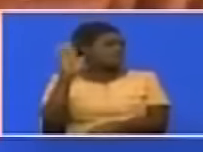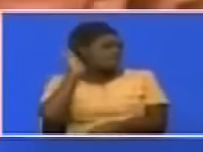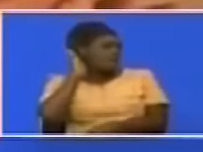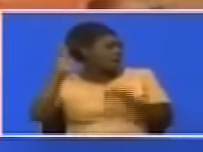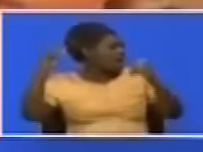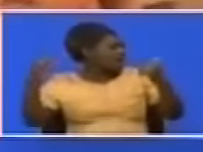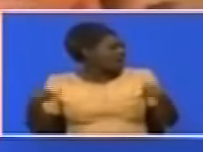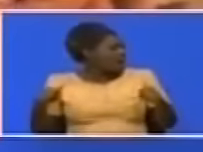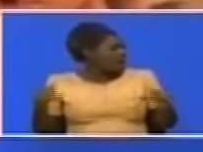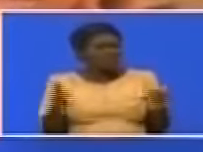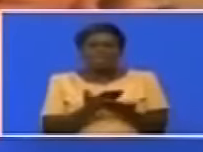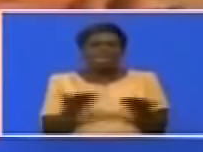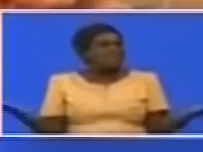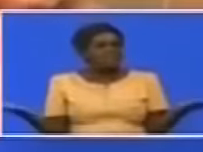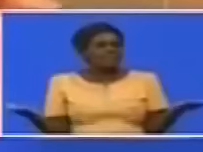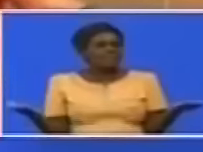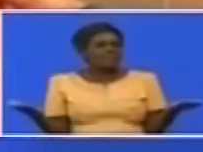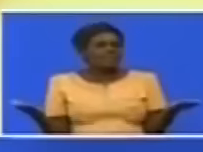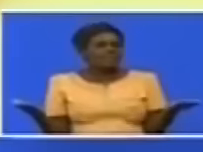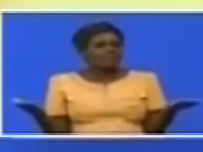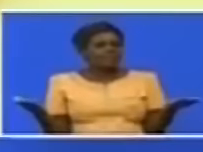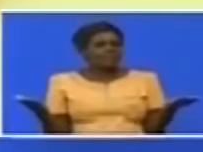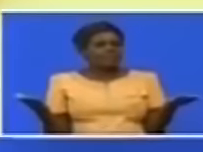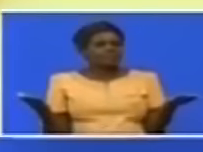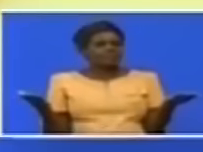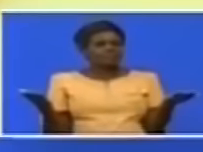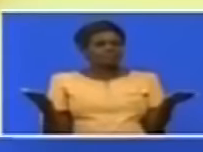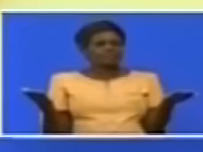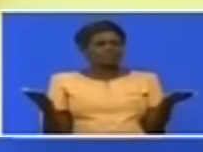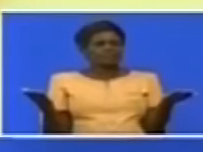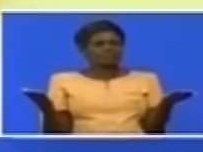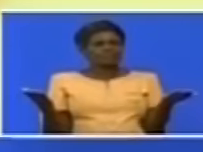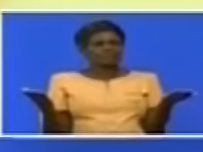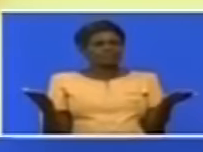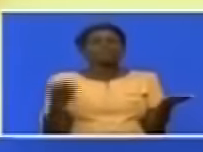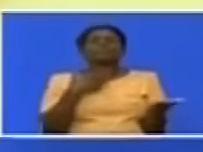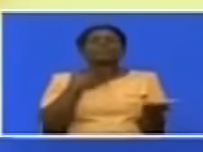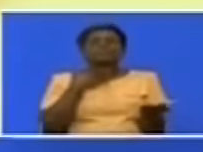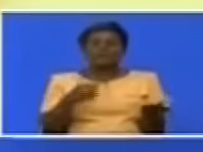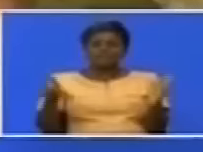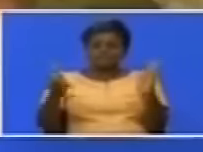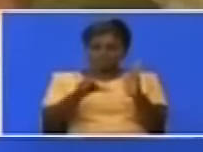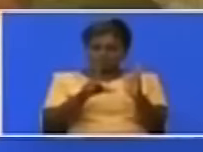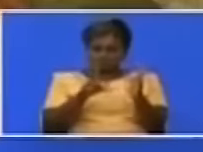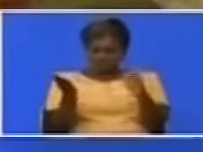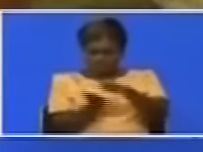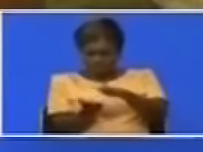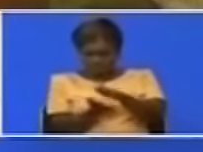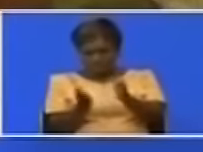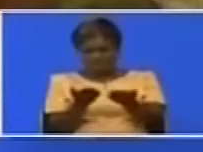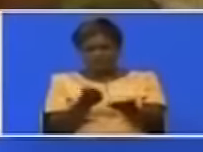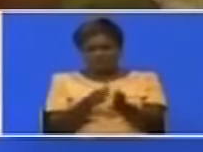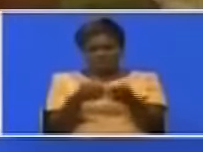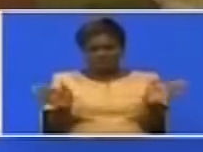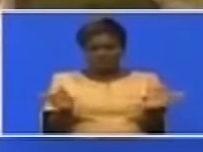ati unakuja unaambiwa ati kumeenda hivi, kumeenda hivi. Tujapata justice, tulikuwa tunataka sheria ichukuliwe.